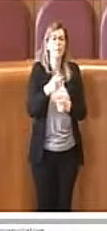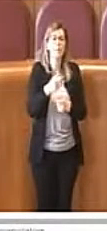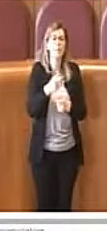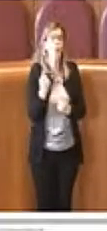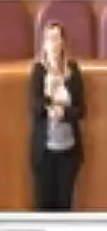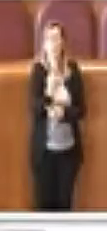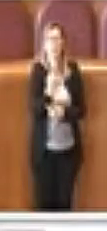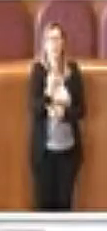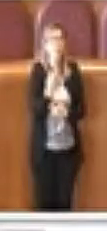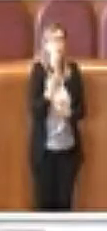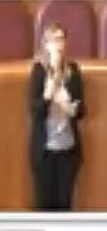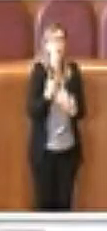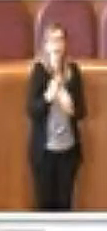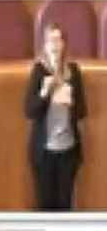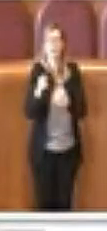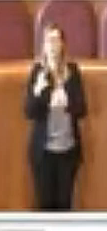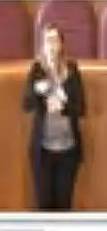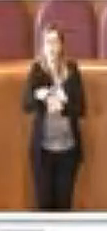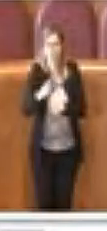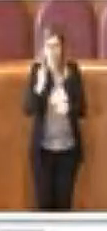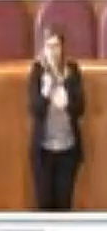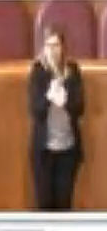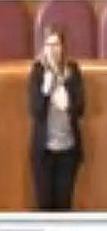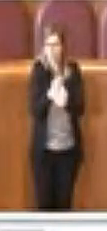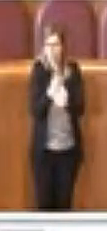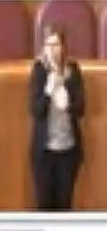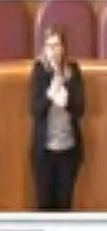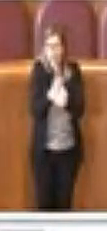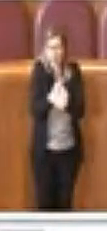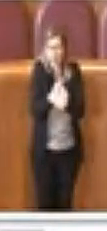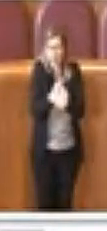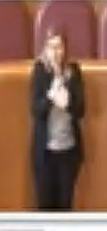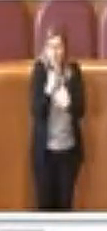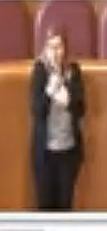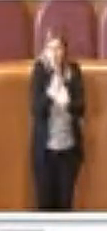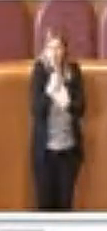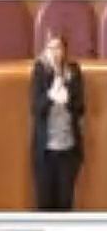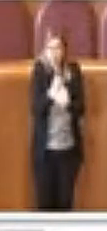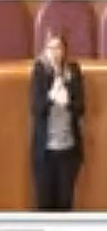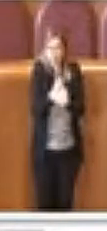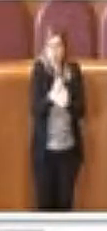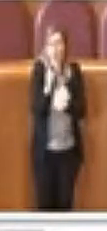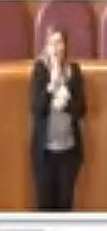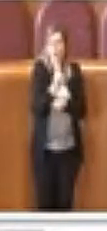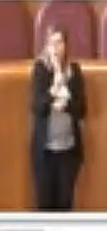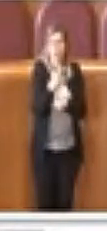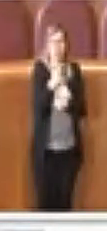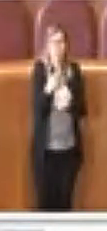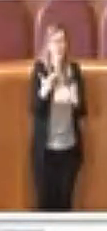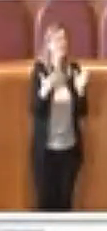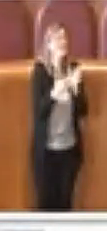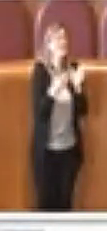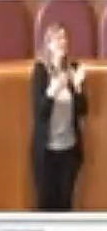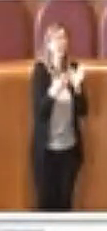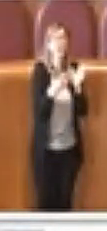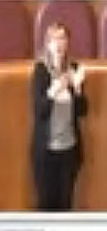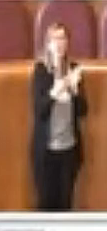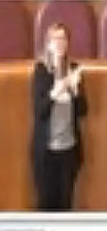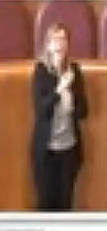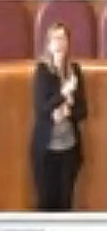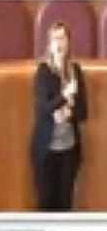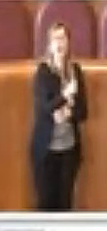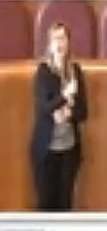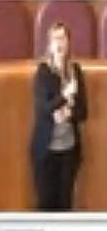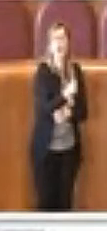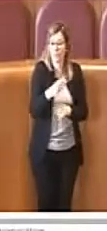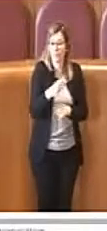è il lavoro, per cui non sono esattamente le persone che hanno quella difficoltà economica di cui si è sottolineato in